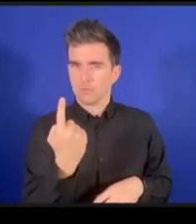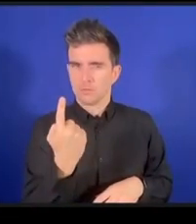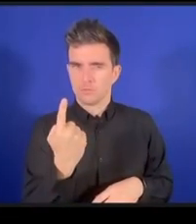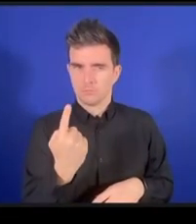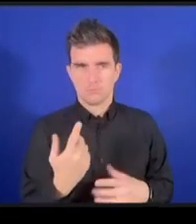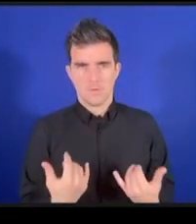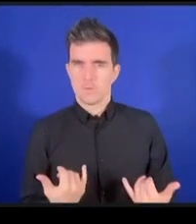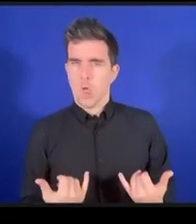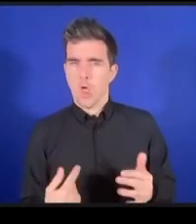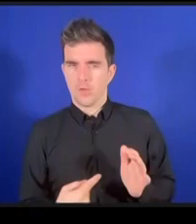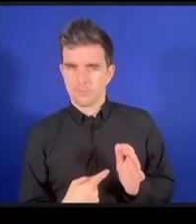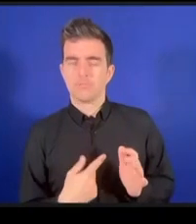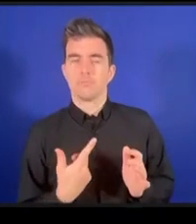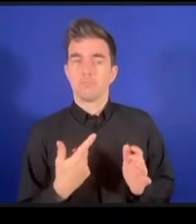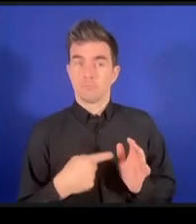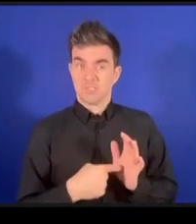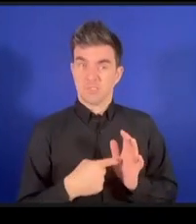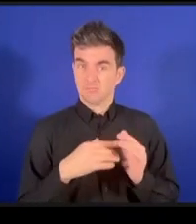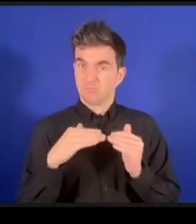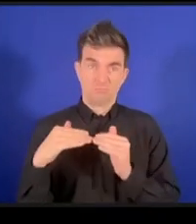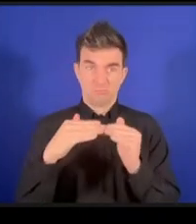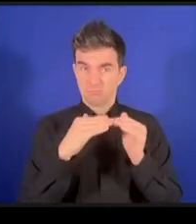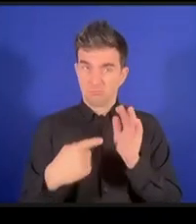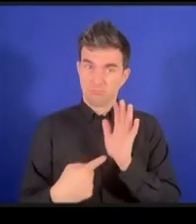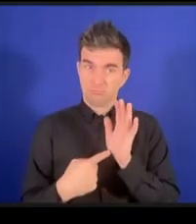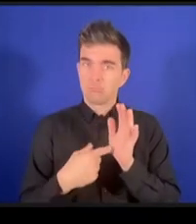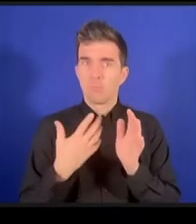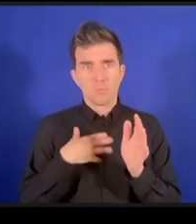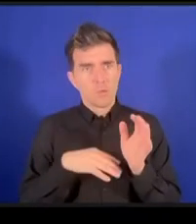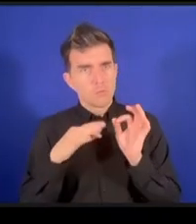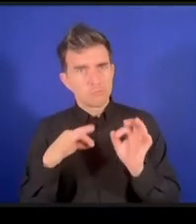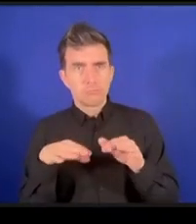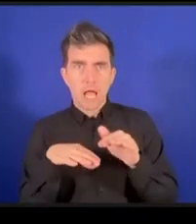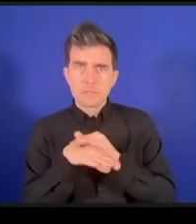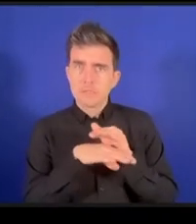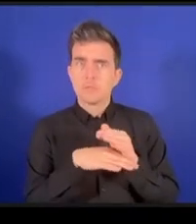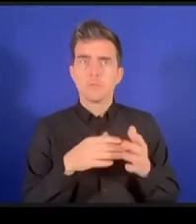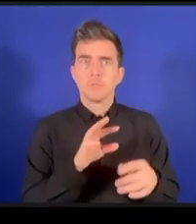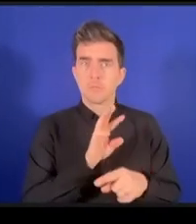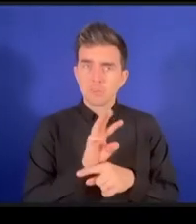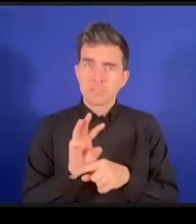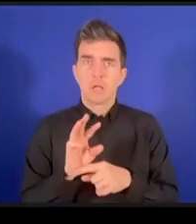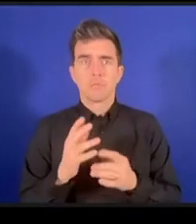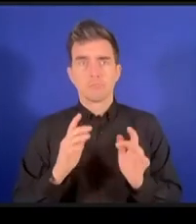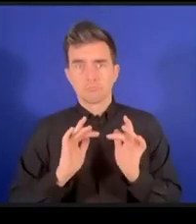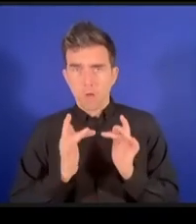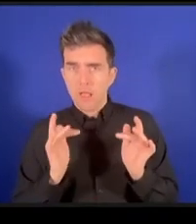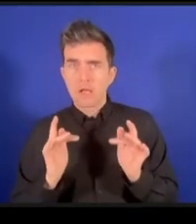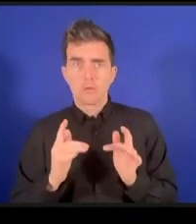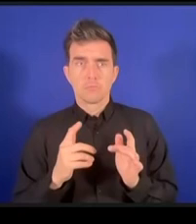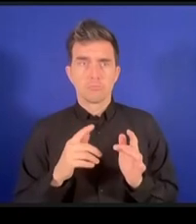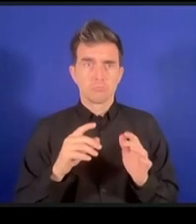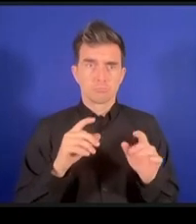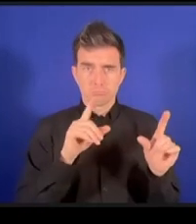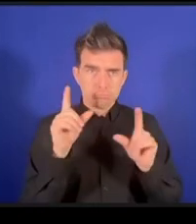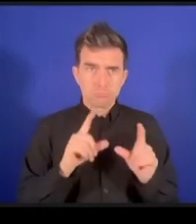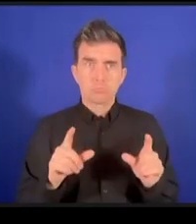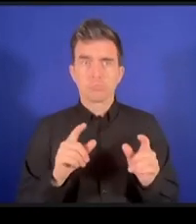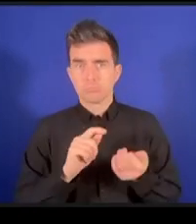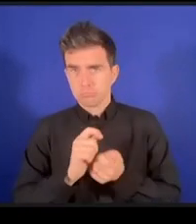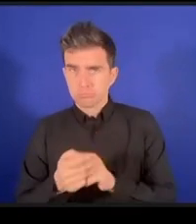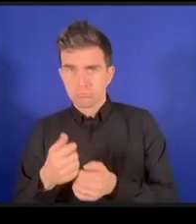доступных приложений сайт контента в интернете так чтобы лица с